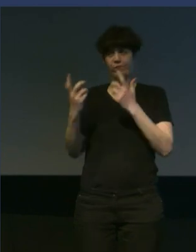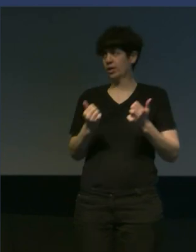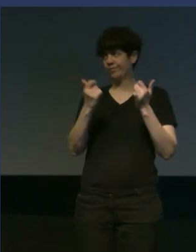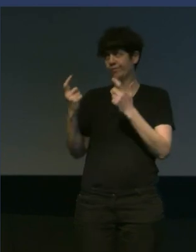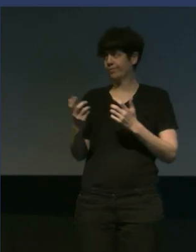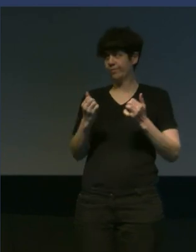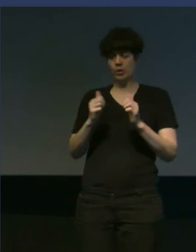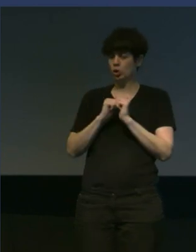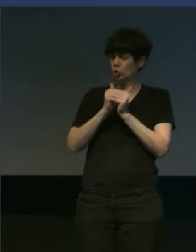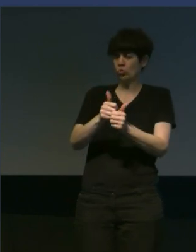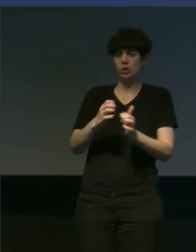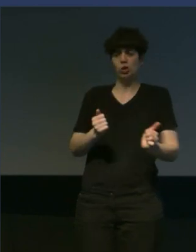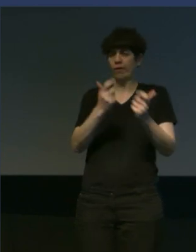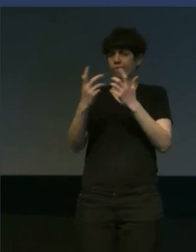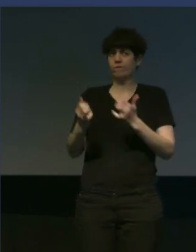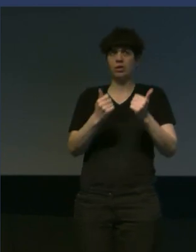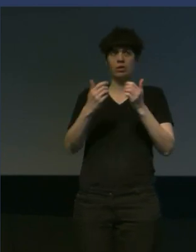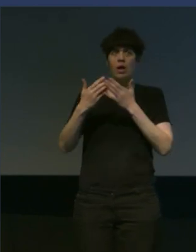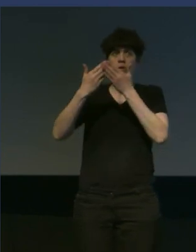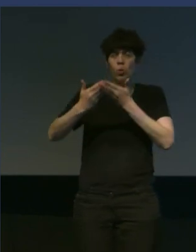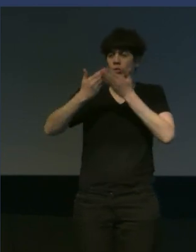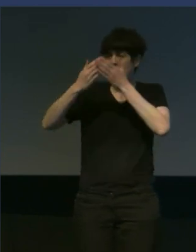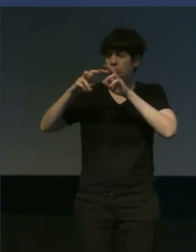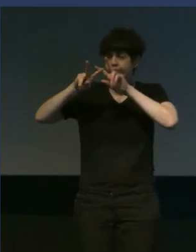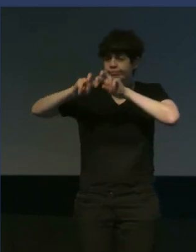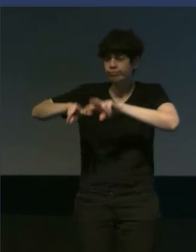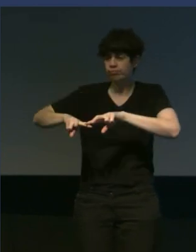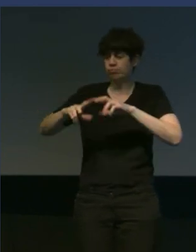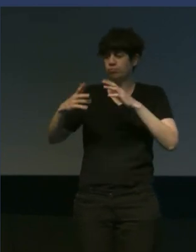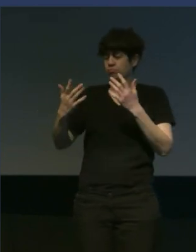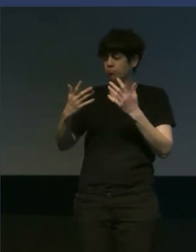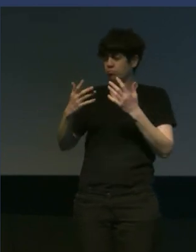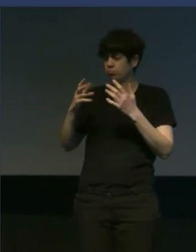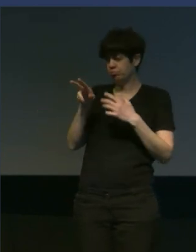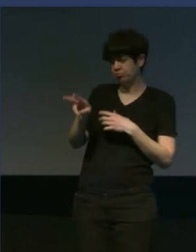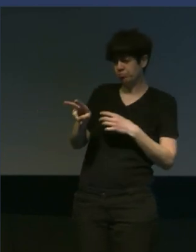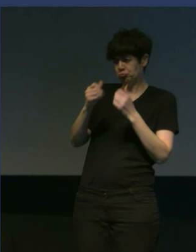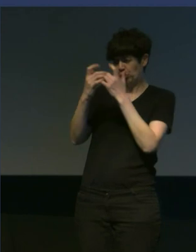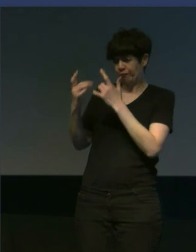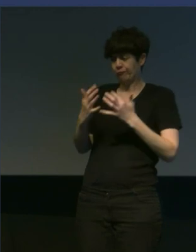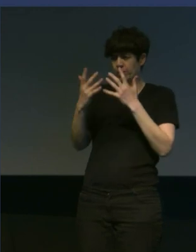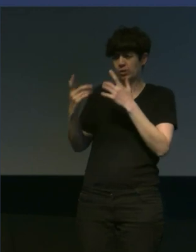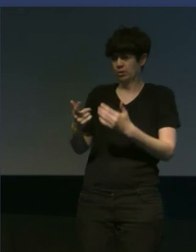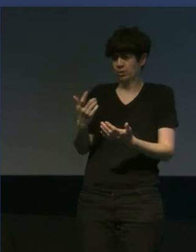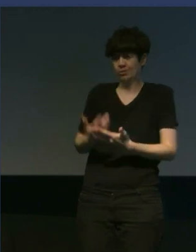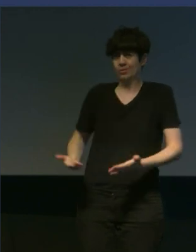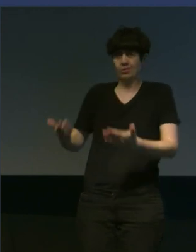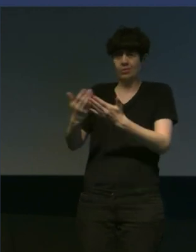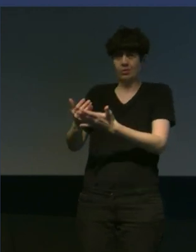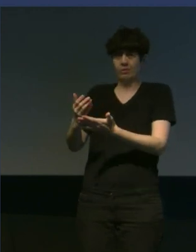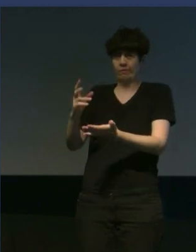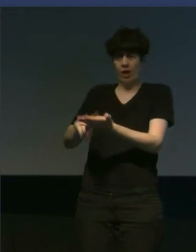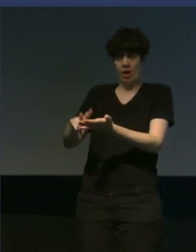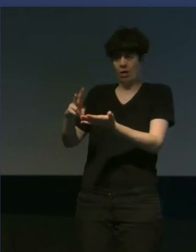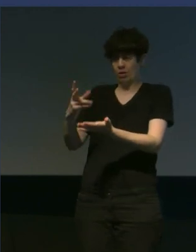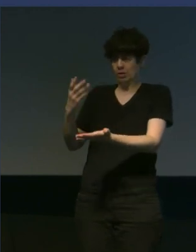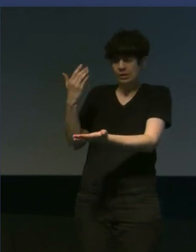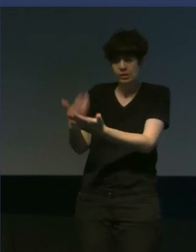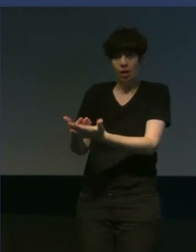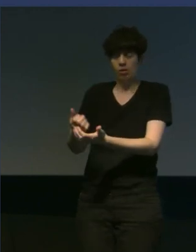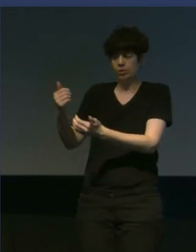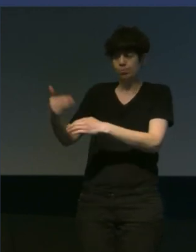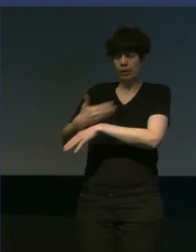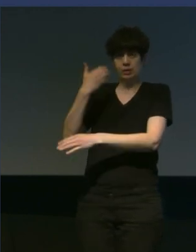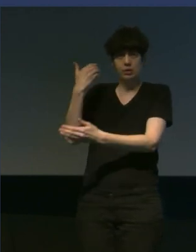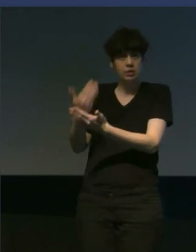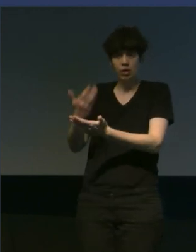se base sur ce qui sort des études. En réalité, c'est des faits. On a des faits qui sont